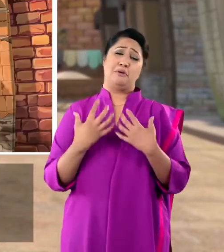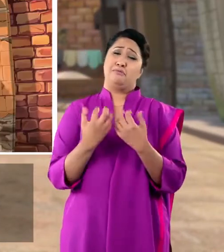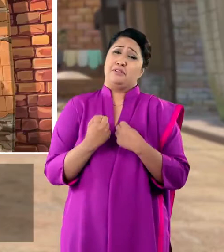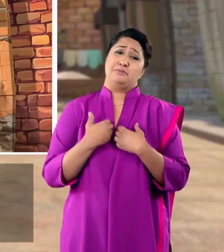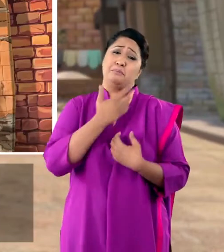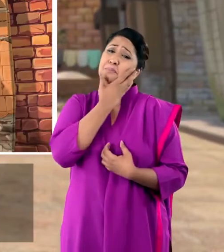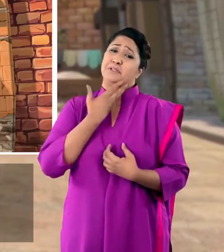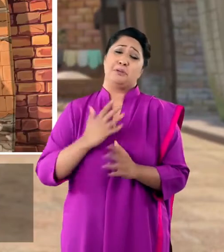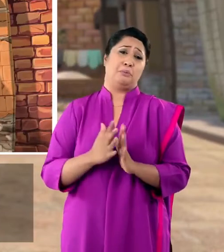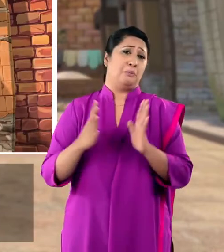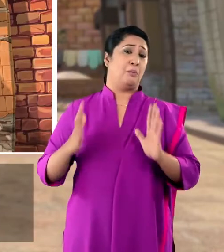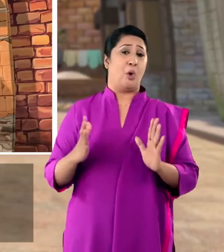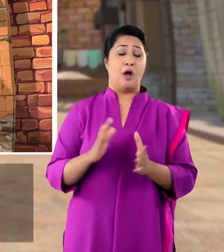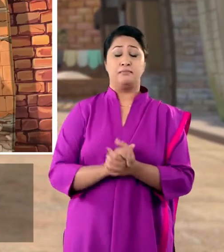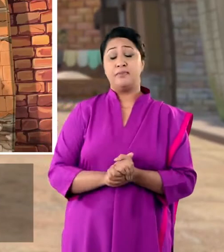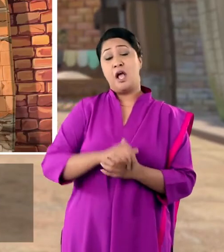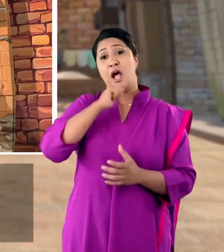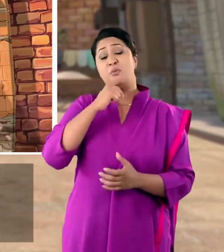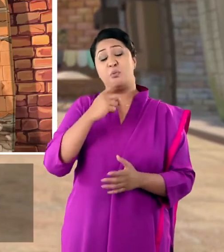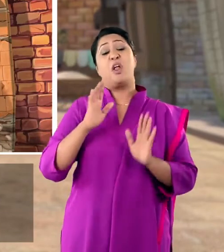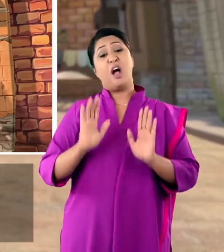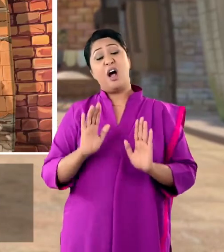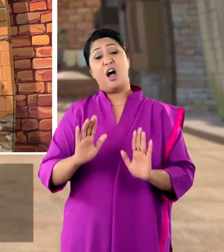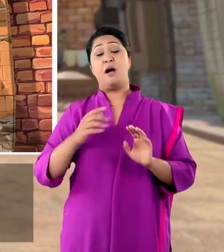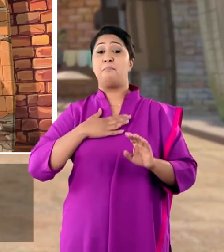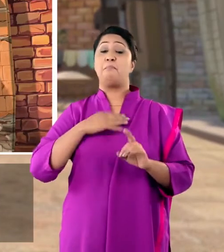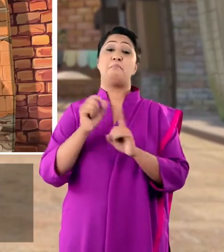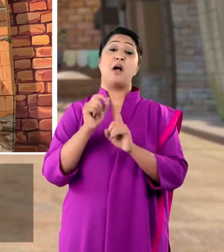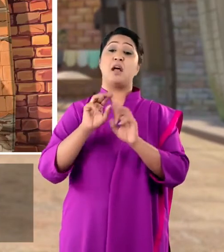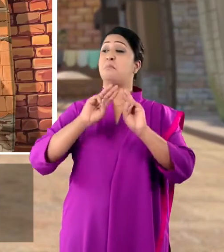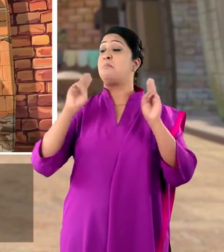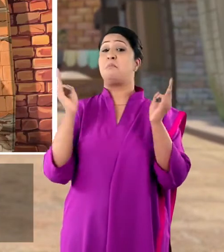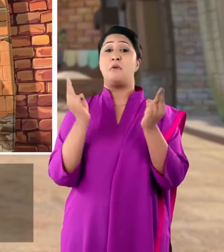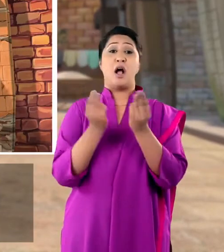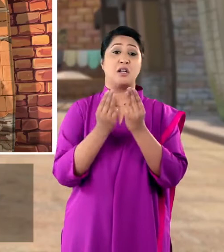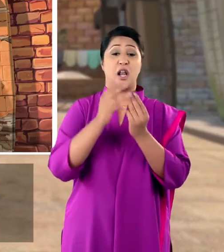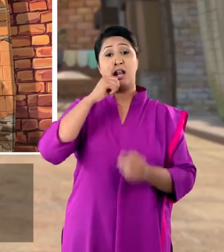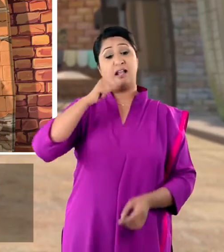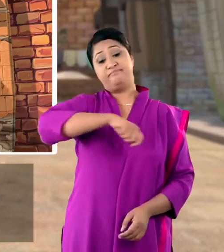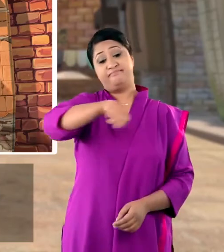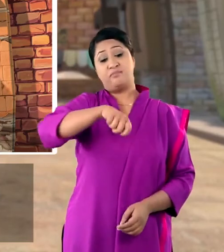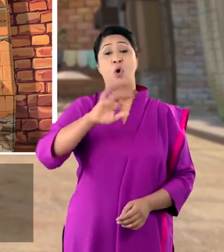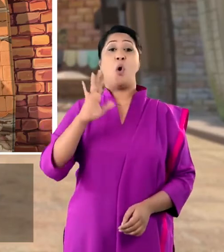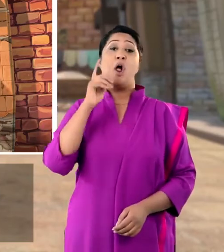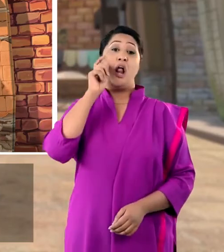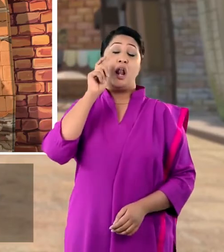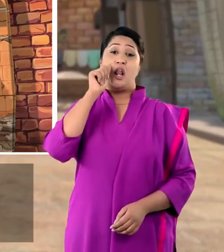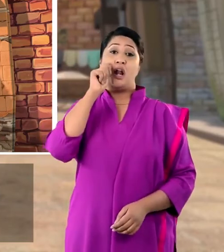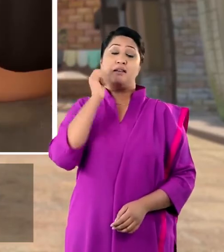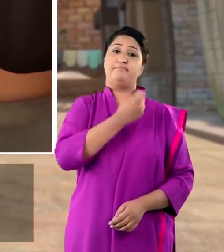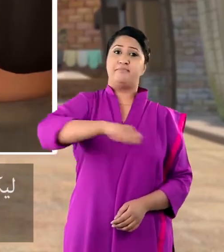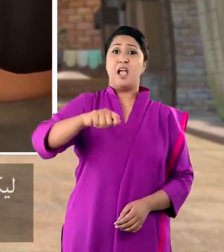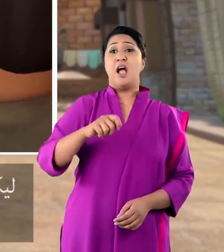है। ज़ैनब बेटा खेल तो सकती हैं, लेकिन हमारे मुआशरे में लड़कियों को खाना पकाना सिखाया जाता है और लड़कों को